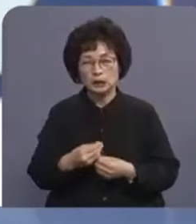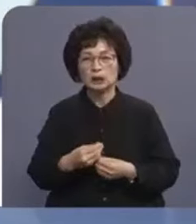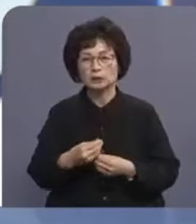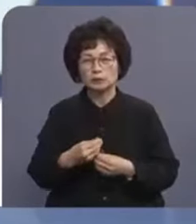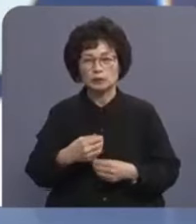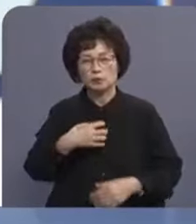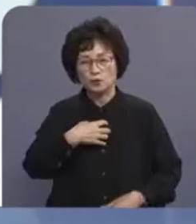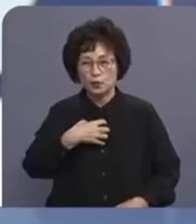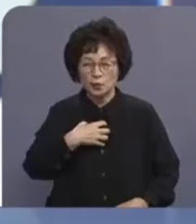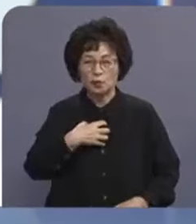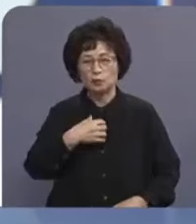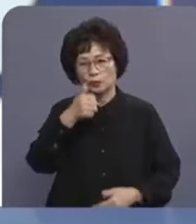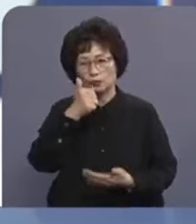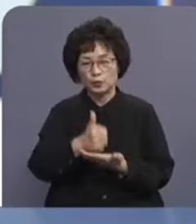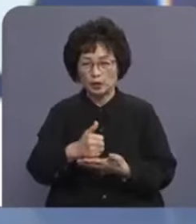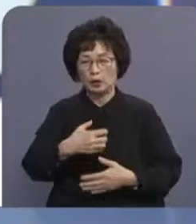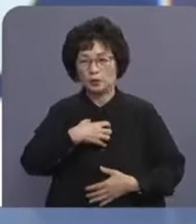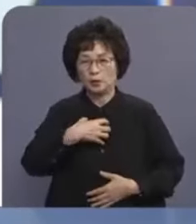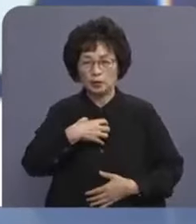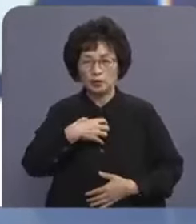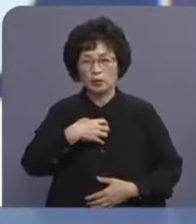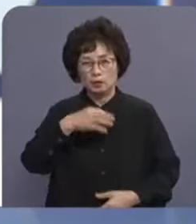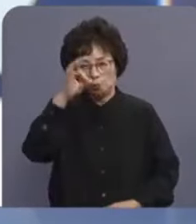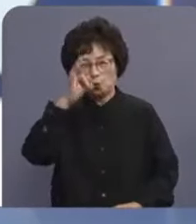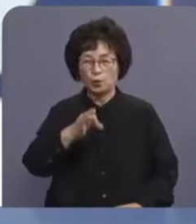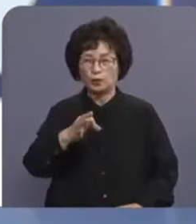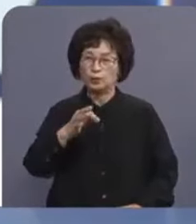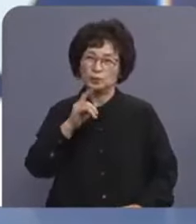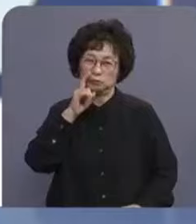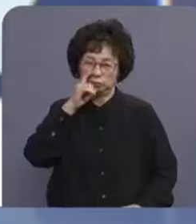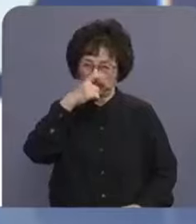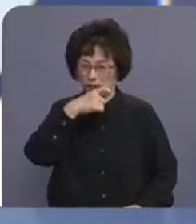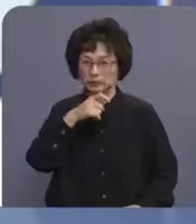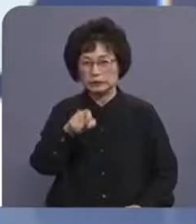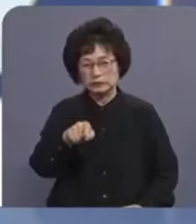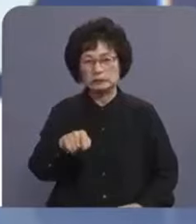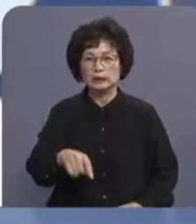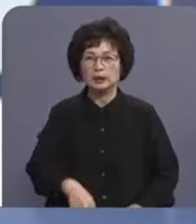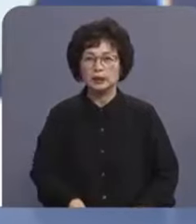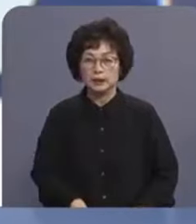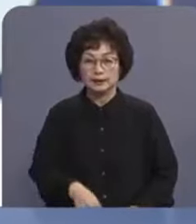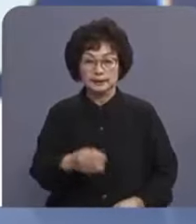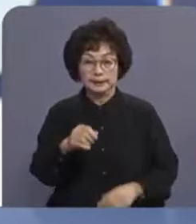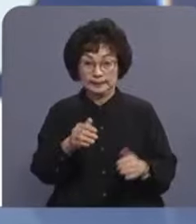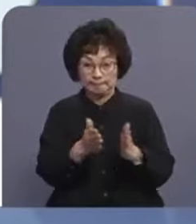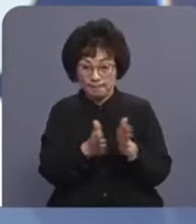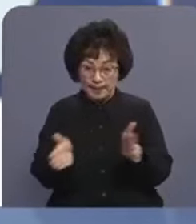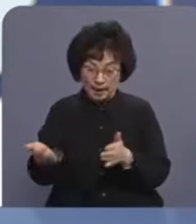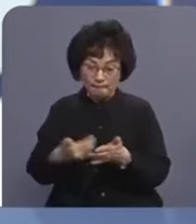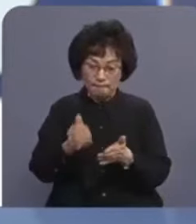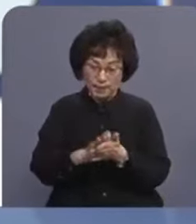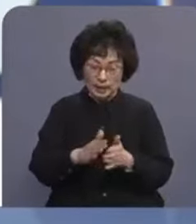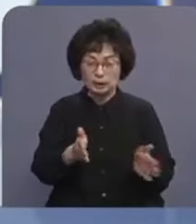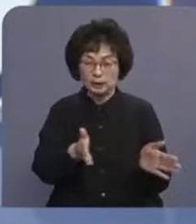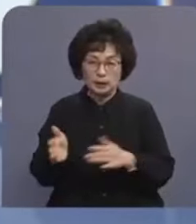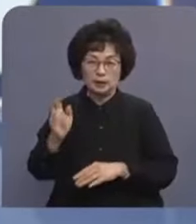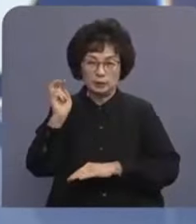높고 도시 경관을 해치기도 합니다. 부산시가 빈집에 대한 고강도 정비에 나섭니다. 보도에 김아란의